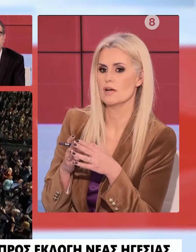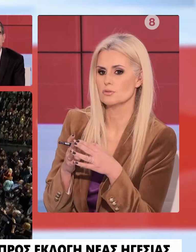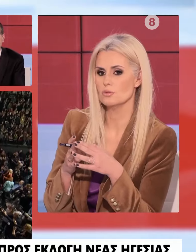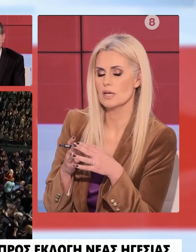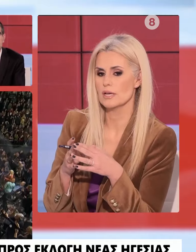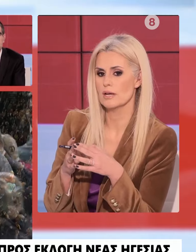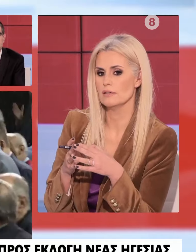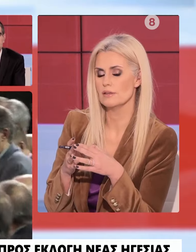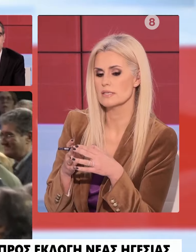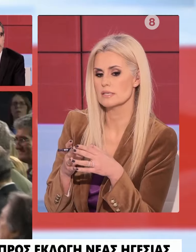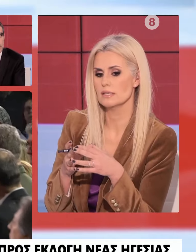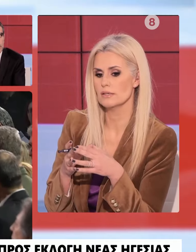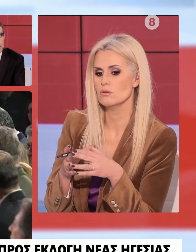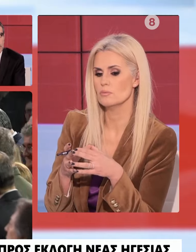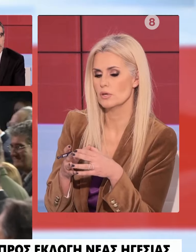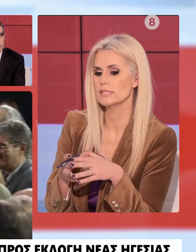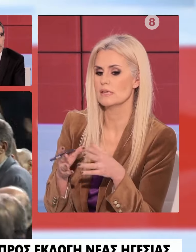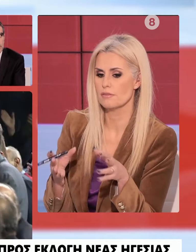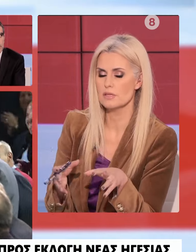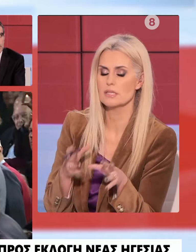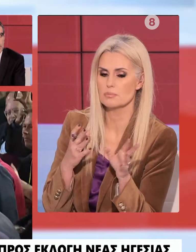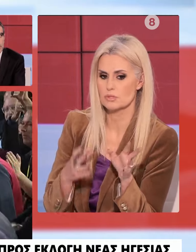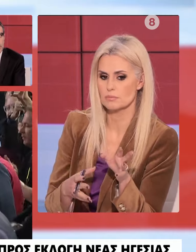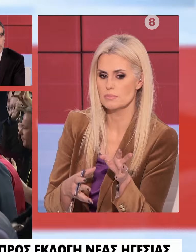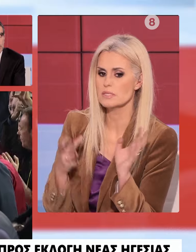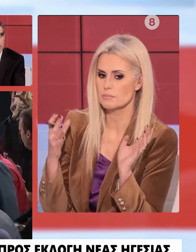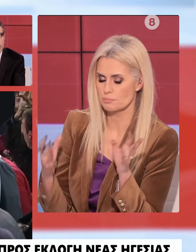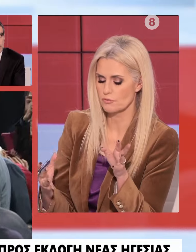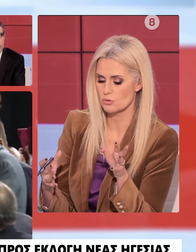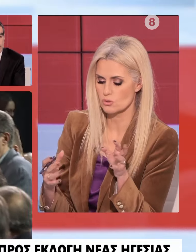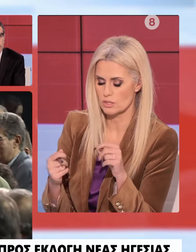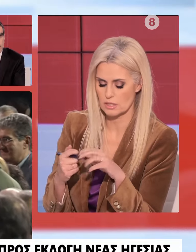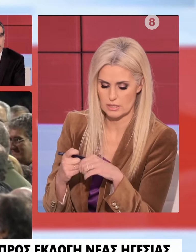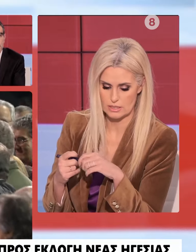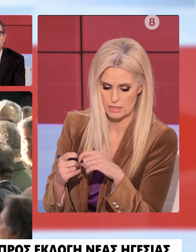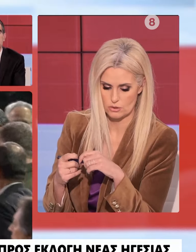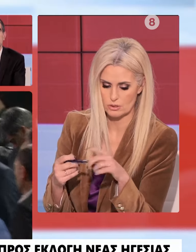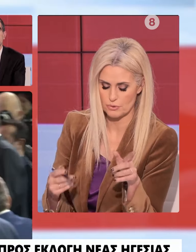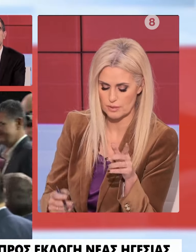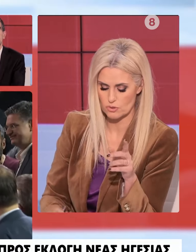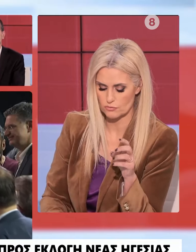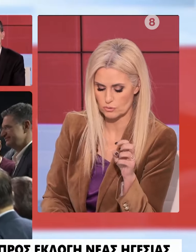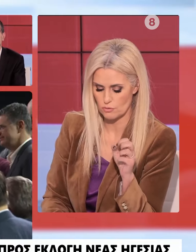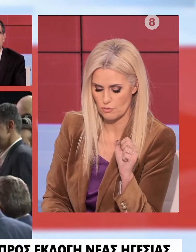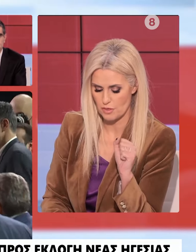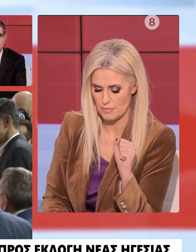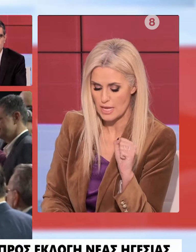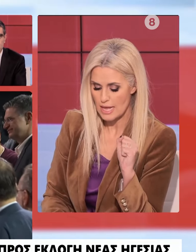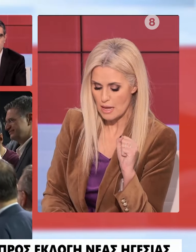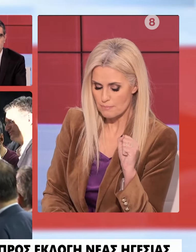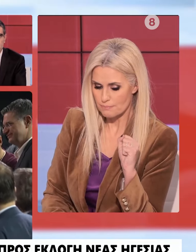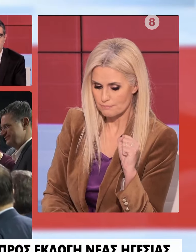Θέλω. Αυτό, αν θέλεις, έχει λίγο πολύ αναλυθεί και από τις εκπομπές και προφανώς και όταν προέκυψε όλο αυτό το